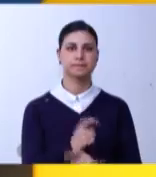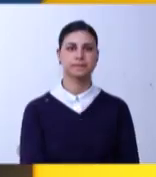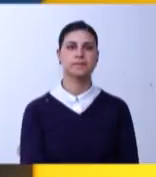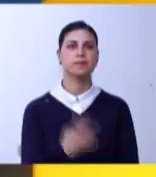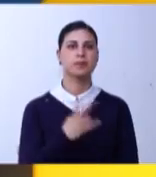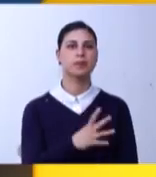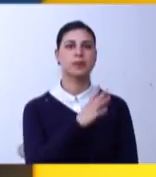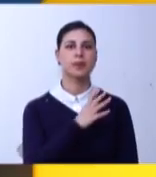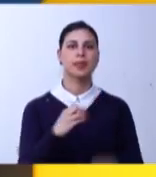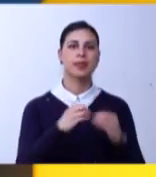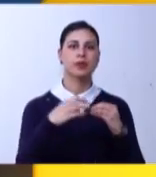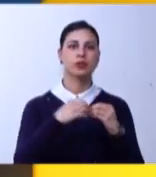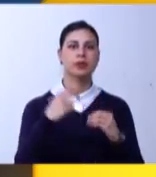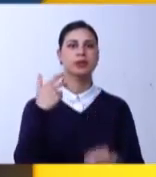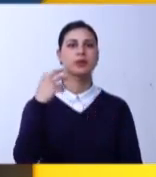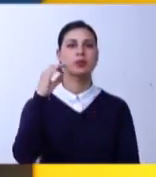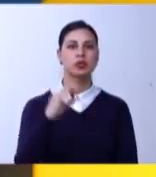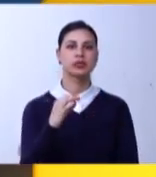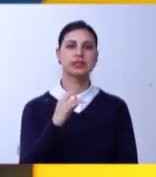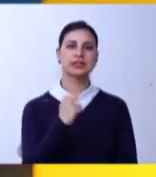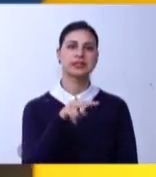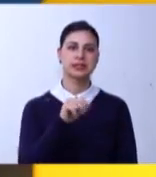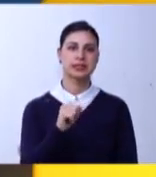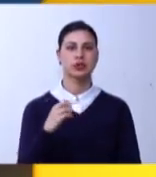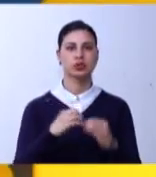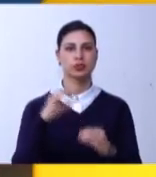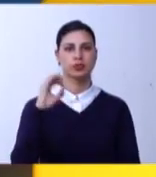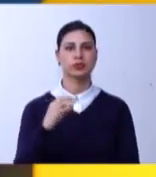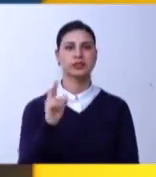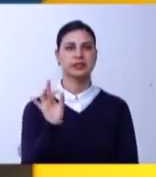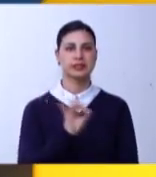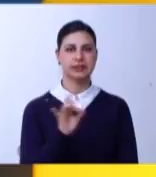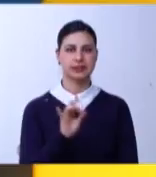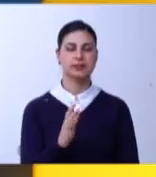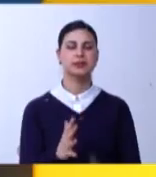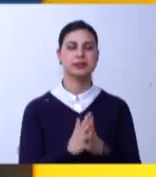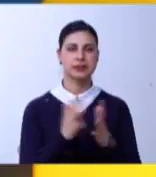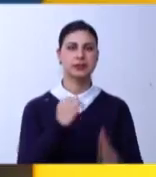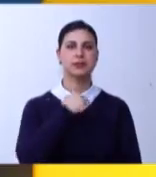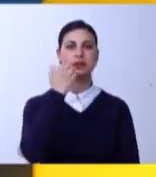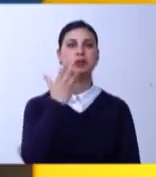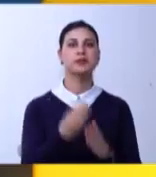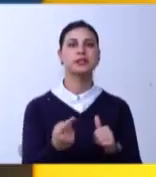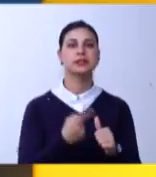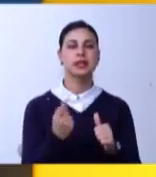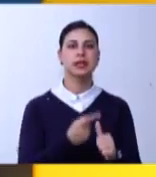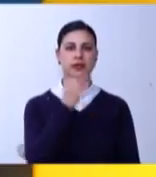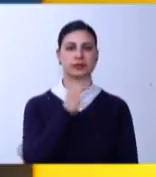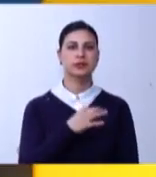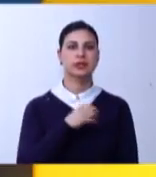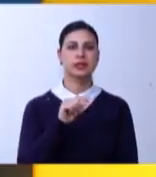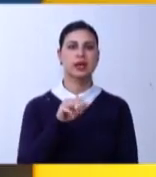უნდა ხდებოდეს, 15% ცილა უნდა მივიღოთ. ძალიან დიდი მადლობა. დიდი მადლობა თქვენი სახელი გითხარით და